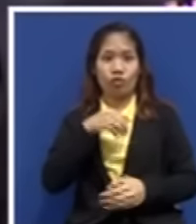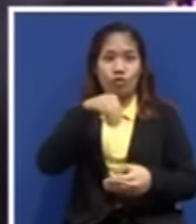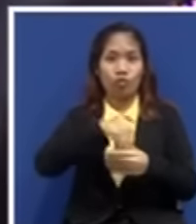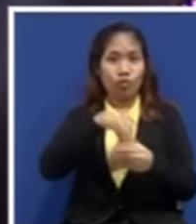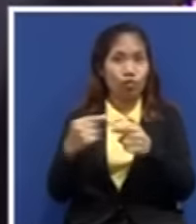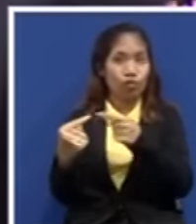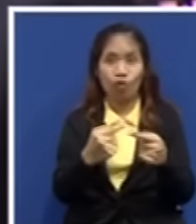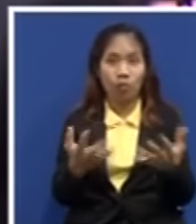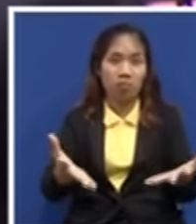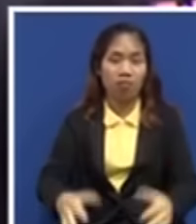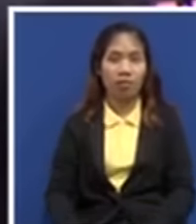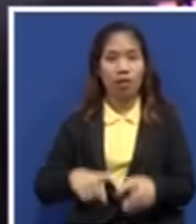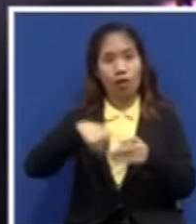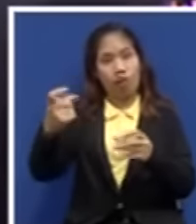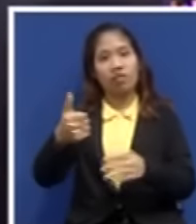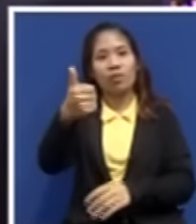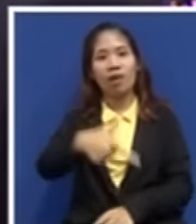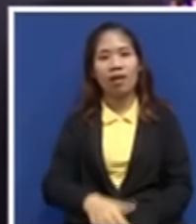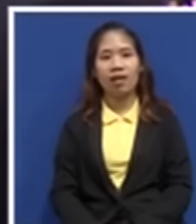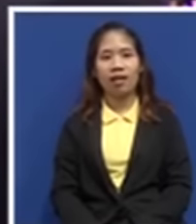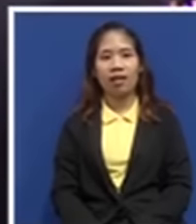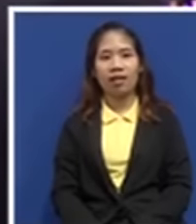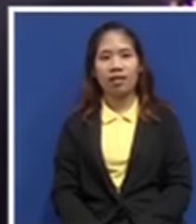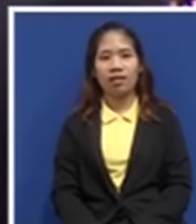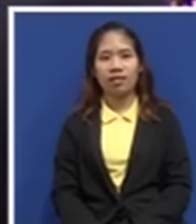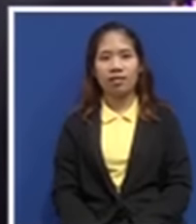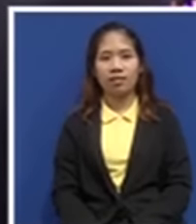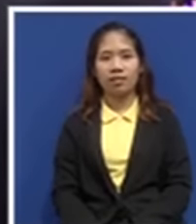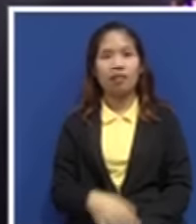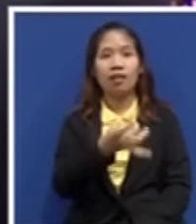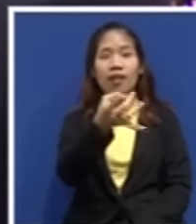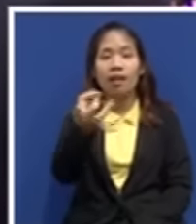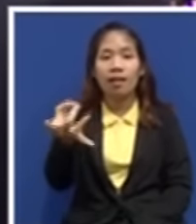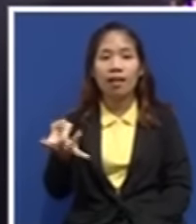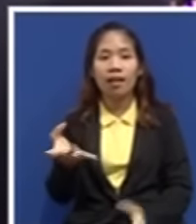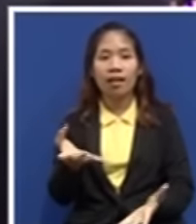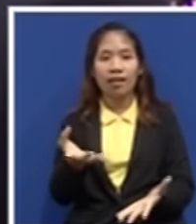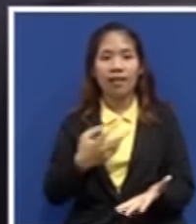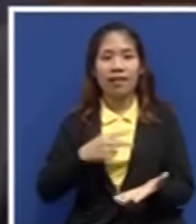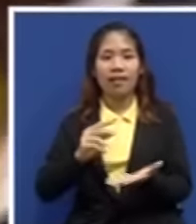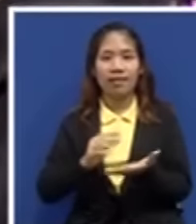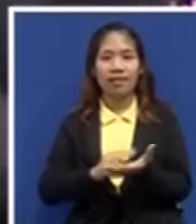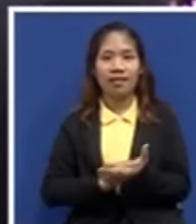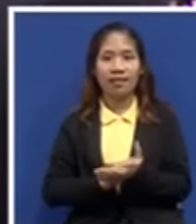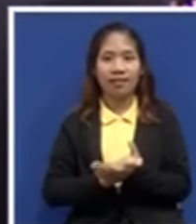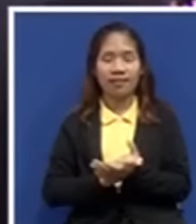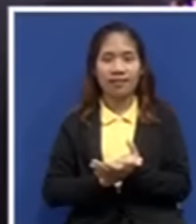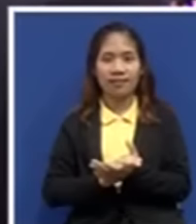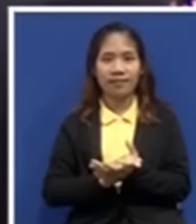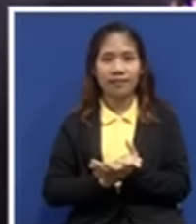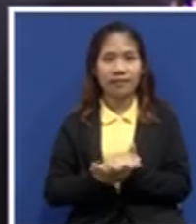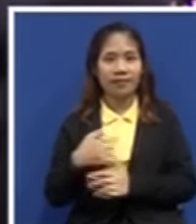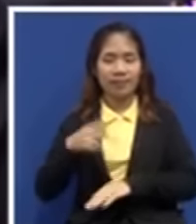ท่านบอกสรุป ไม่เป็นดีกว่า โอเค อะไรครับอะไรแปลไทยไม่เป็นแล้วไม่ด้าด้านไม่ได้แล้วครับ อ ัน